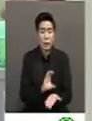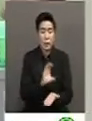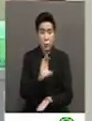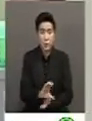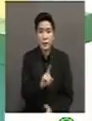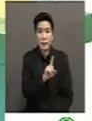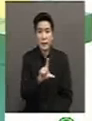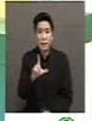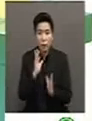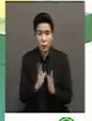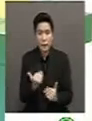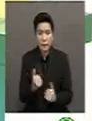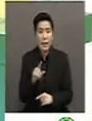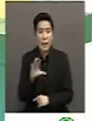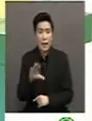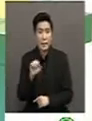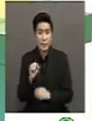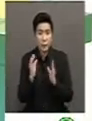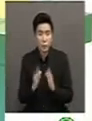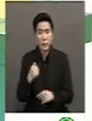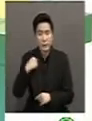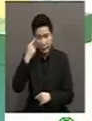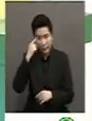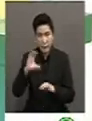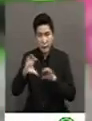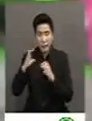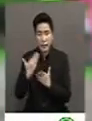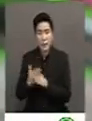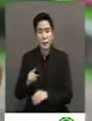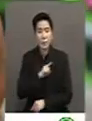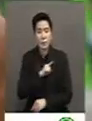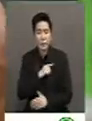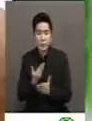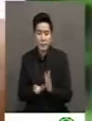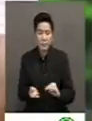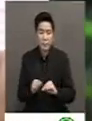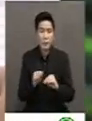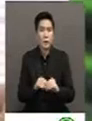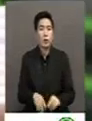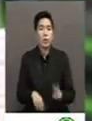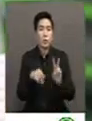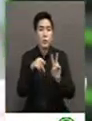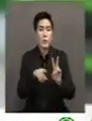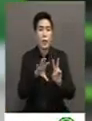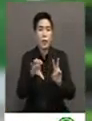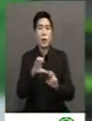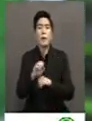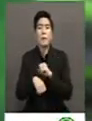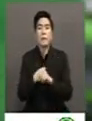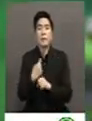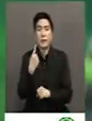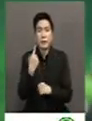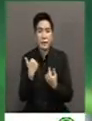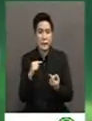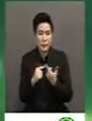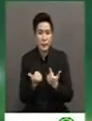ปัจจุบันอยู่ที่ 500,000คนก็คาดการณ์กันนะครับว่าภาครัฐจะมีภาระงบประมาณเพิ่มเพิ่มขึ้นเพียง 2,500บาทต่อปีเท่านั้นถือ